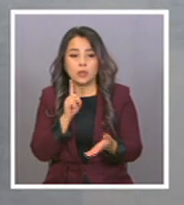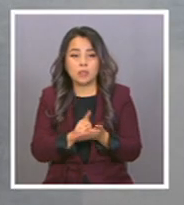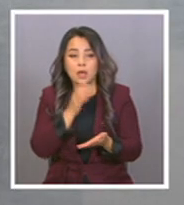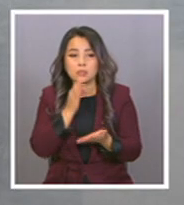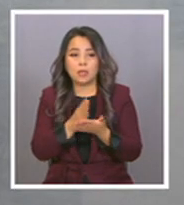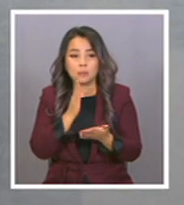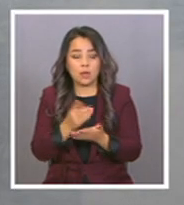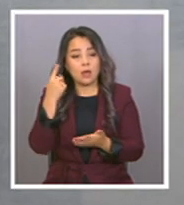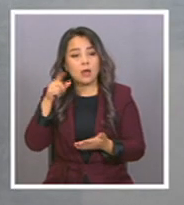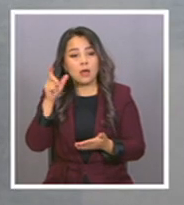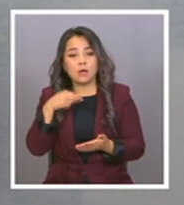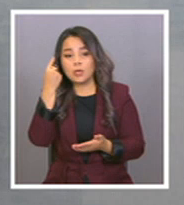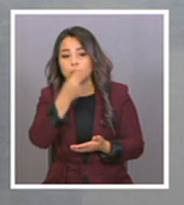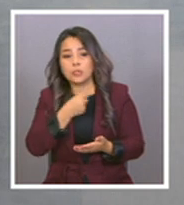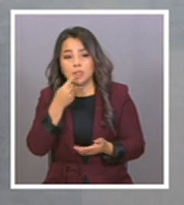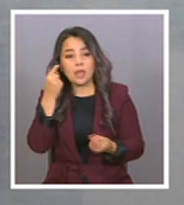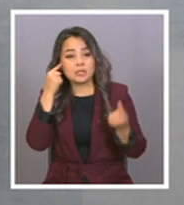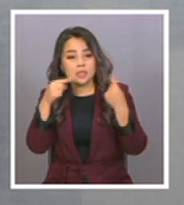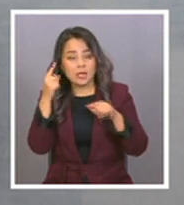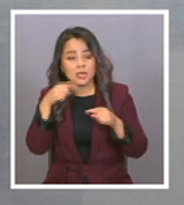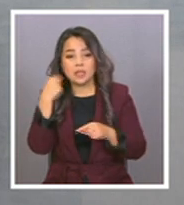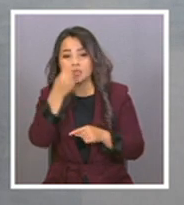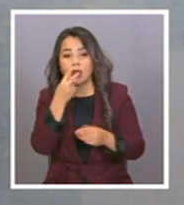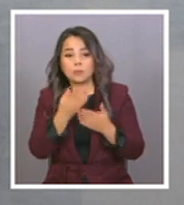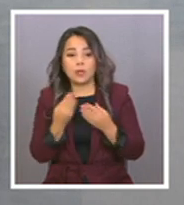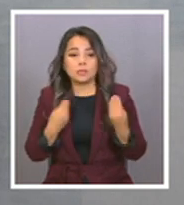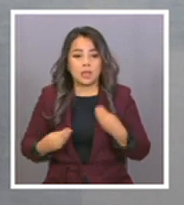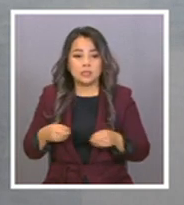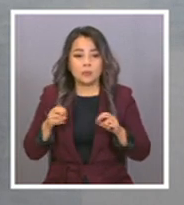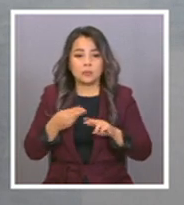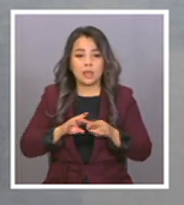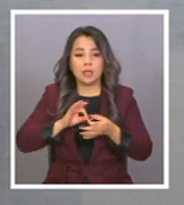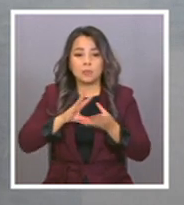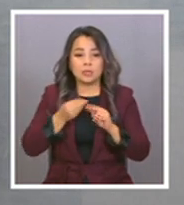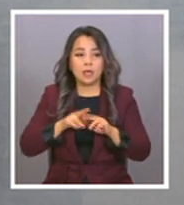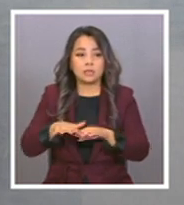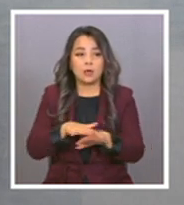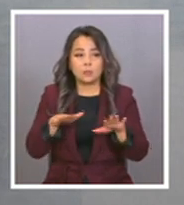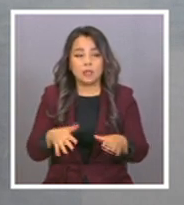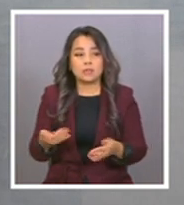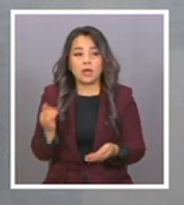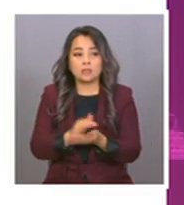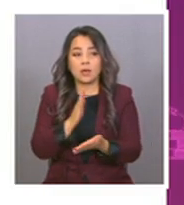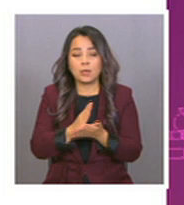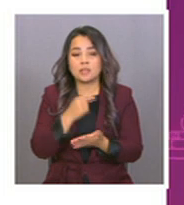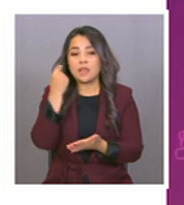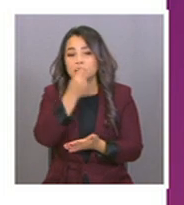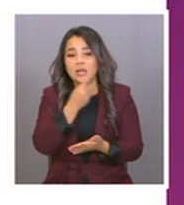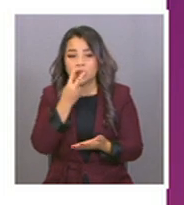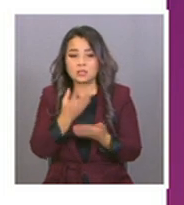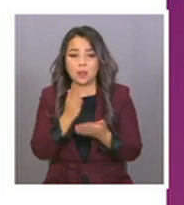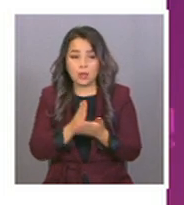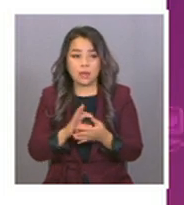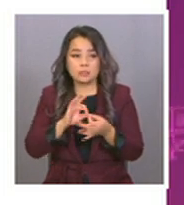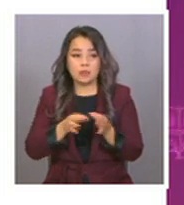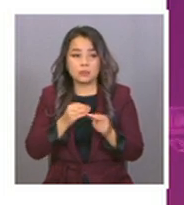Автор бейнесі, идея, стилистика терминдермен танысып алыңыздар. Автор бейнесі, көркем